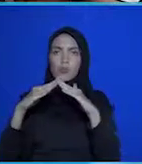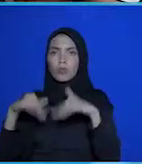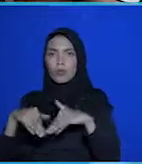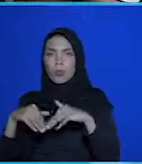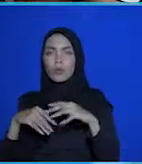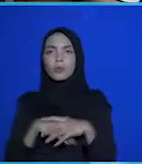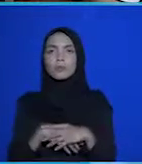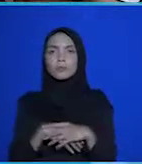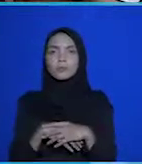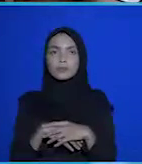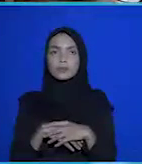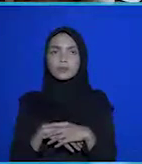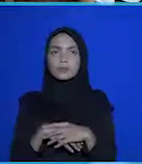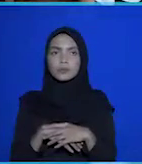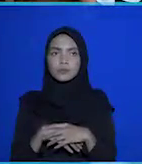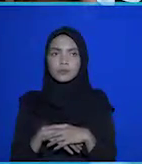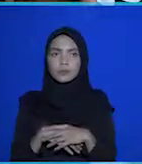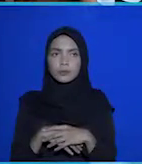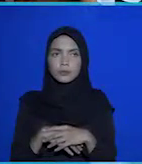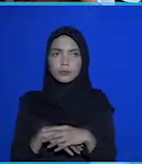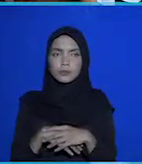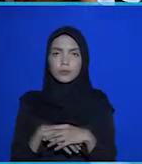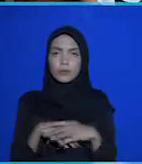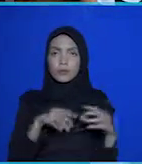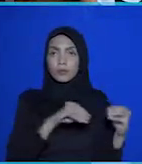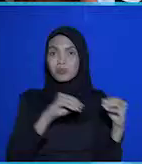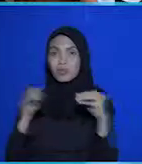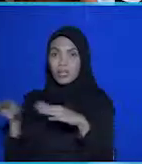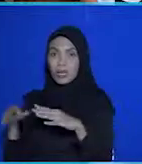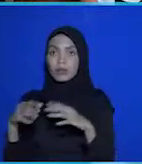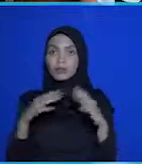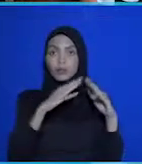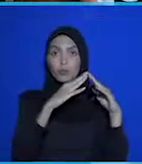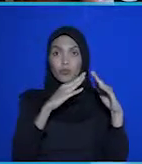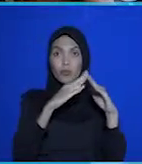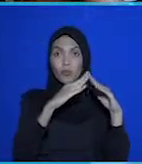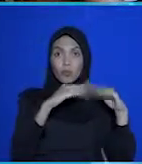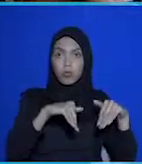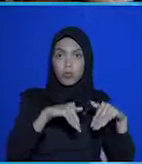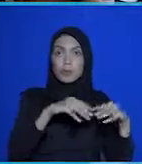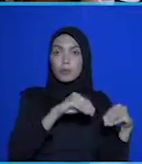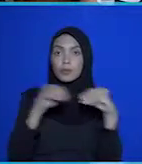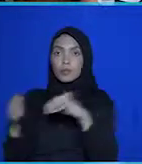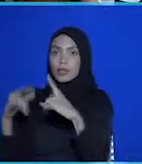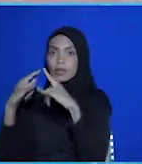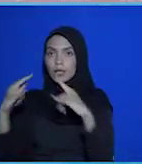nyaman karena gempa, harus mengungsi di tenda-tenda yang dibuat